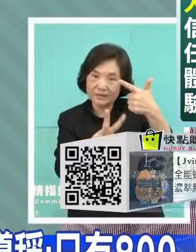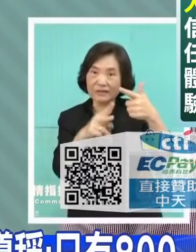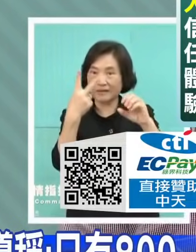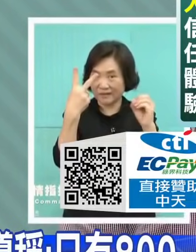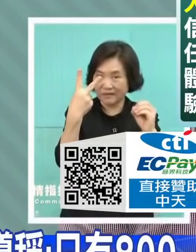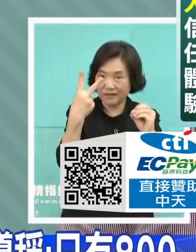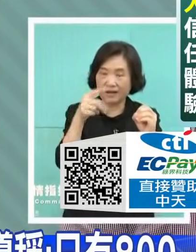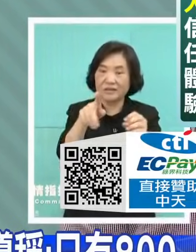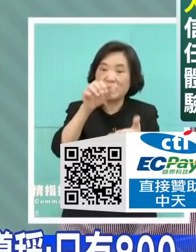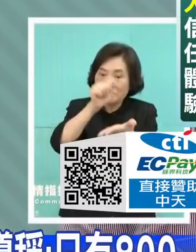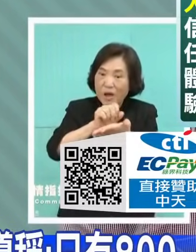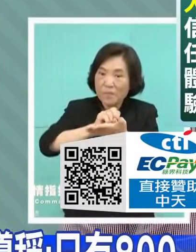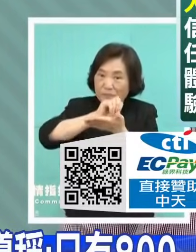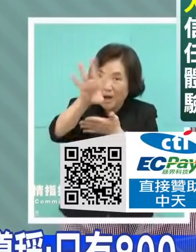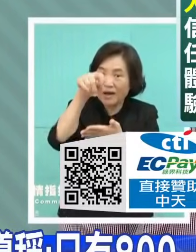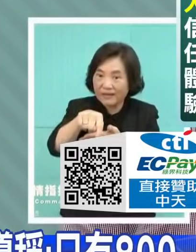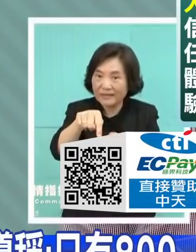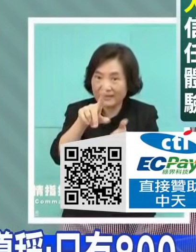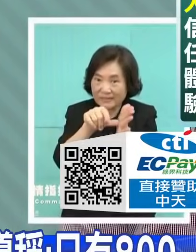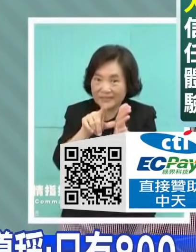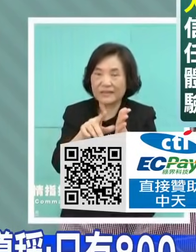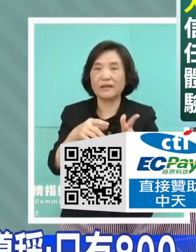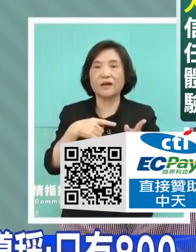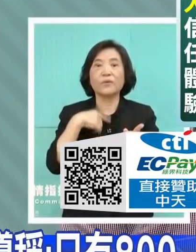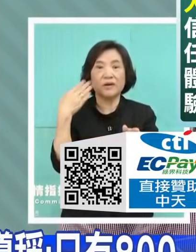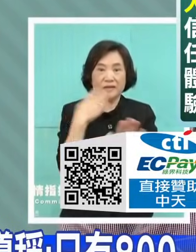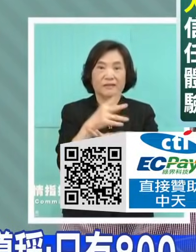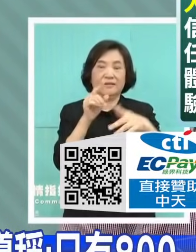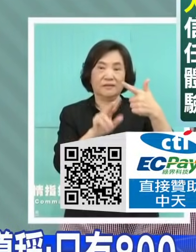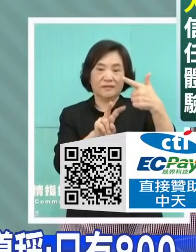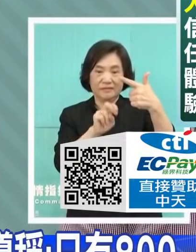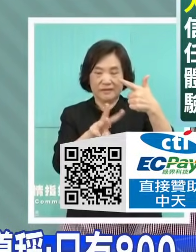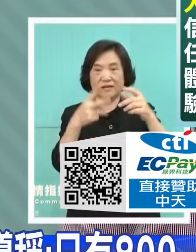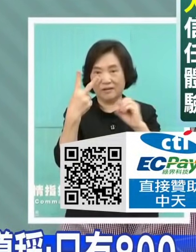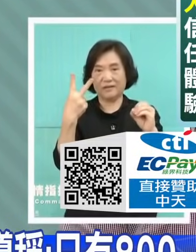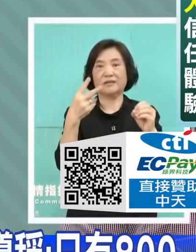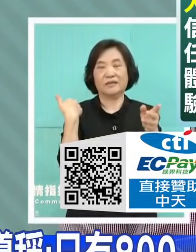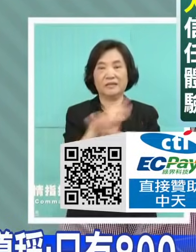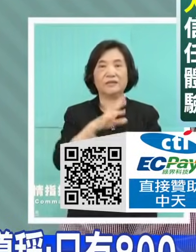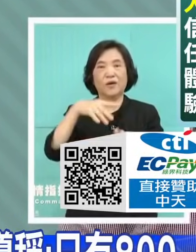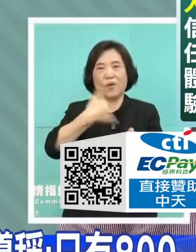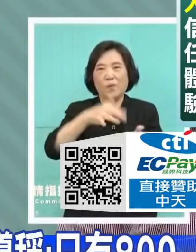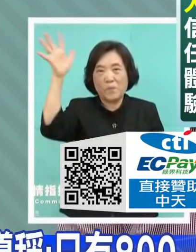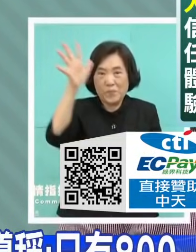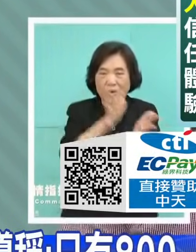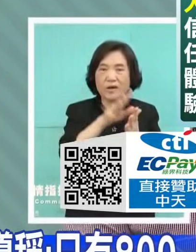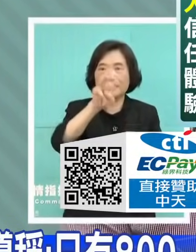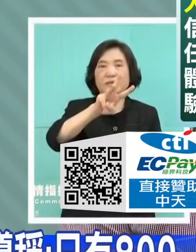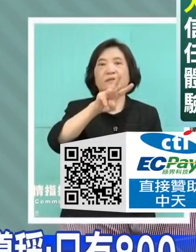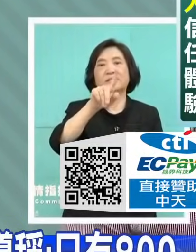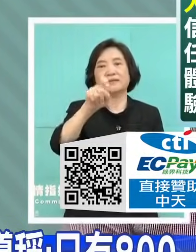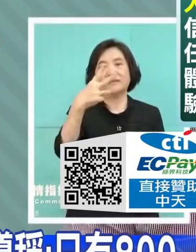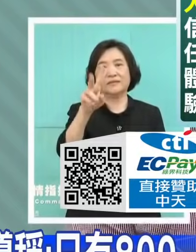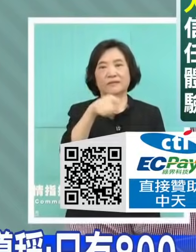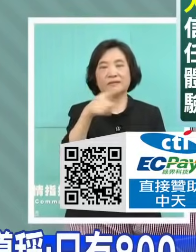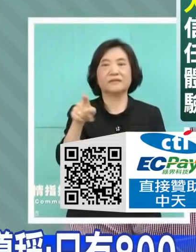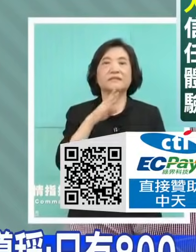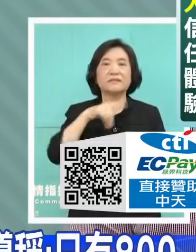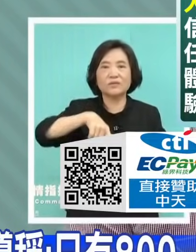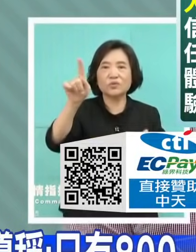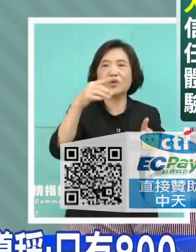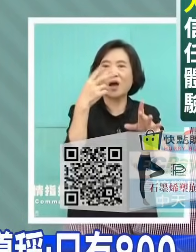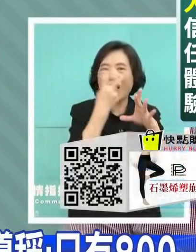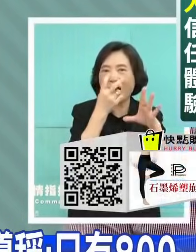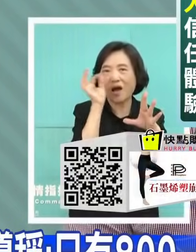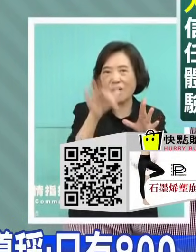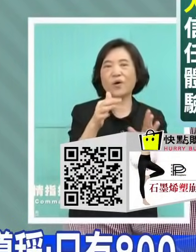2点，也就是你这一篇报道发出的时间，6月23号的2点已经累计了3013位的快筛人